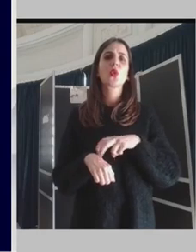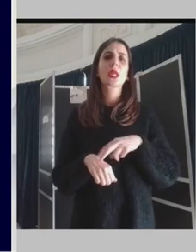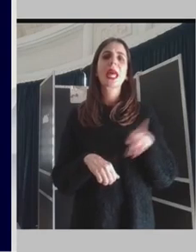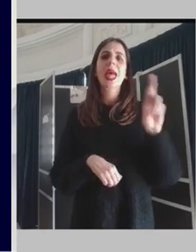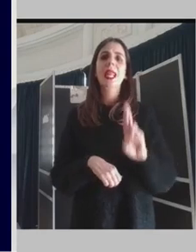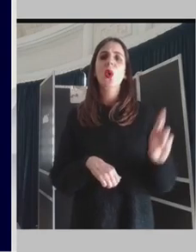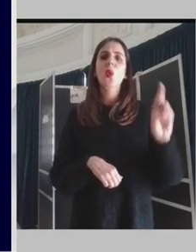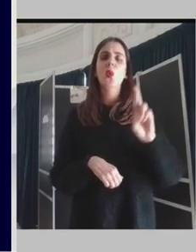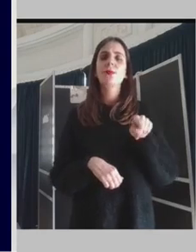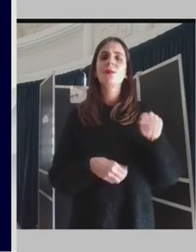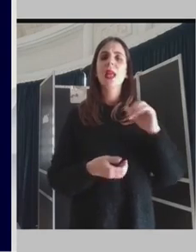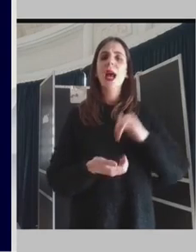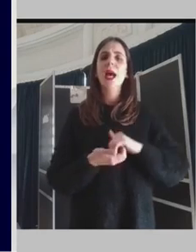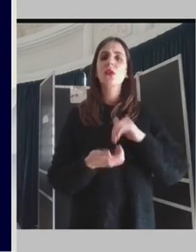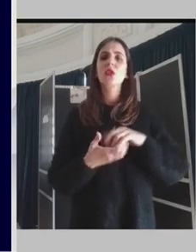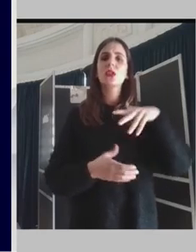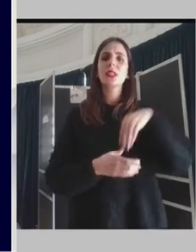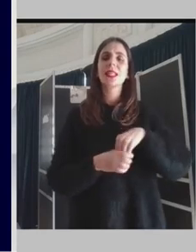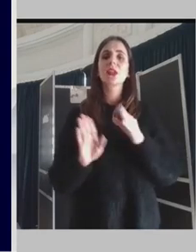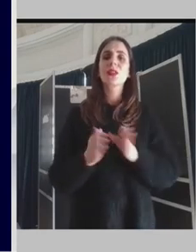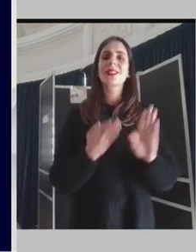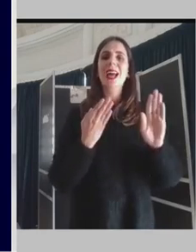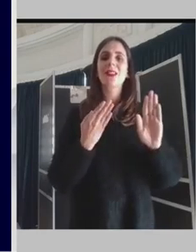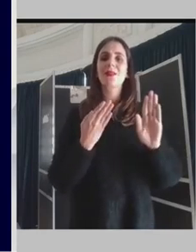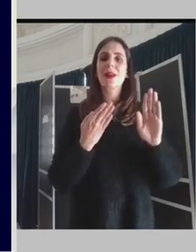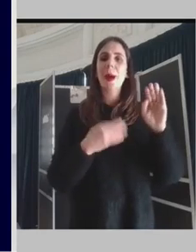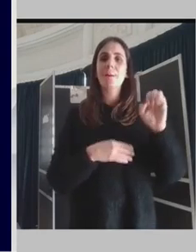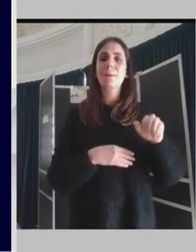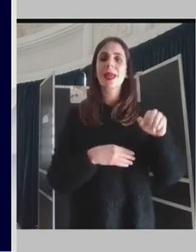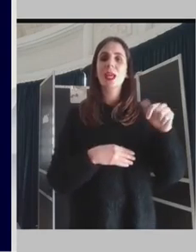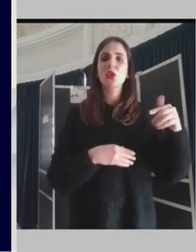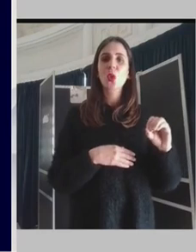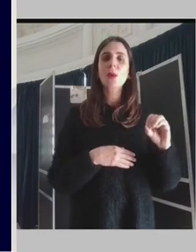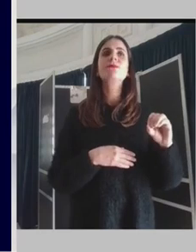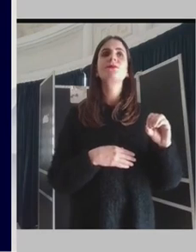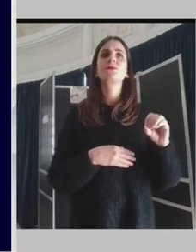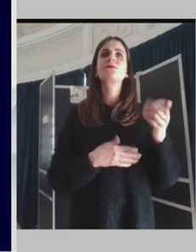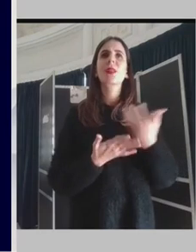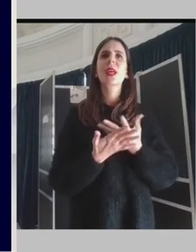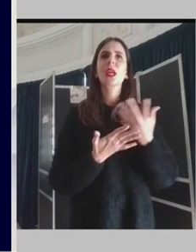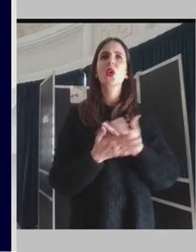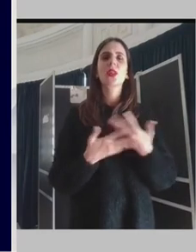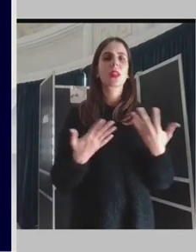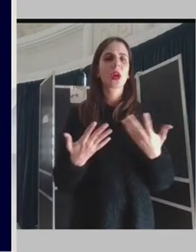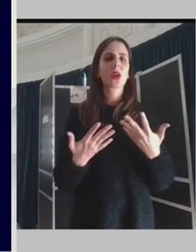Raccuglia dell'Associazione Salvamento nella problematica